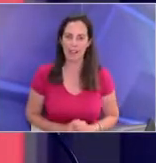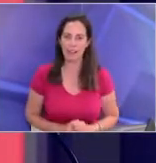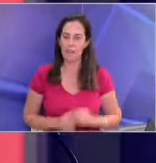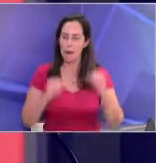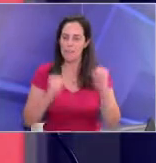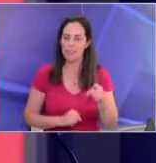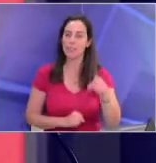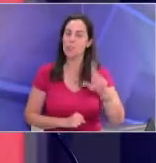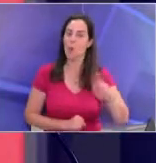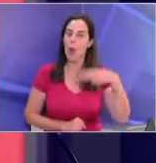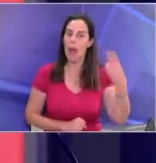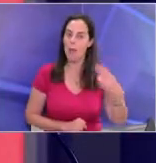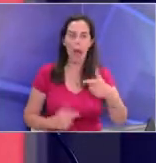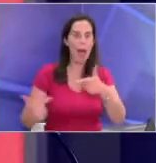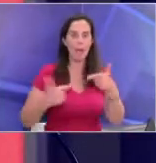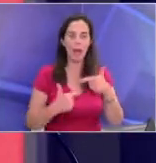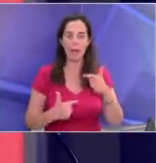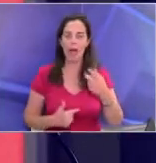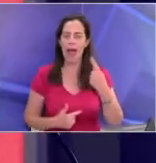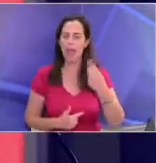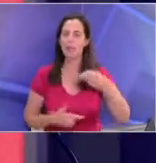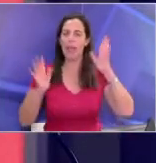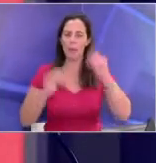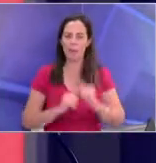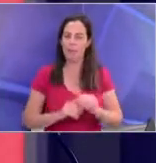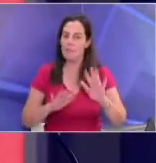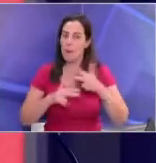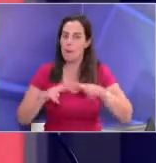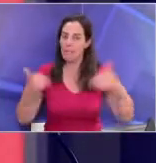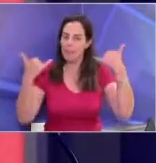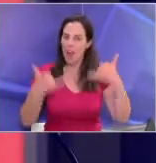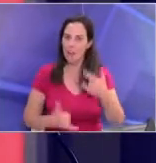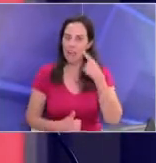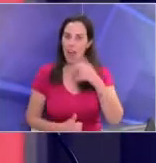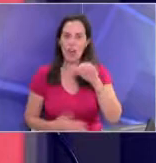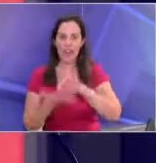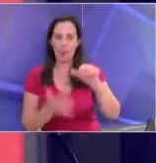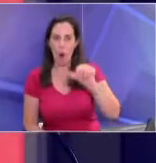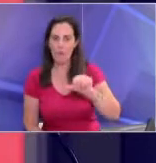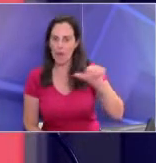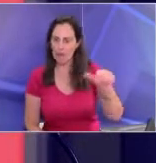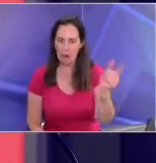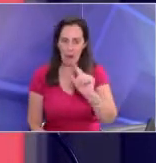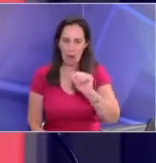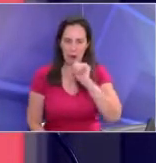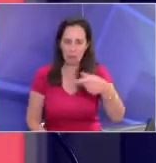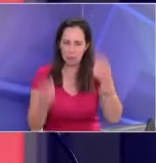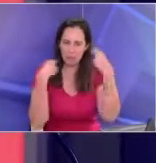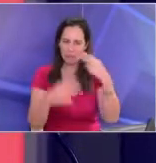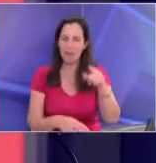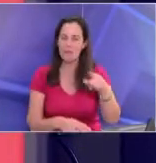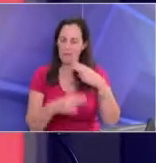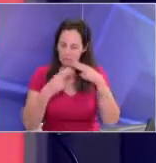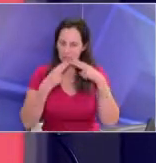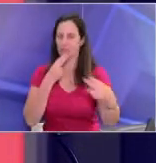שלו. זו יכולה להיות המלחמה האחת יותר מדי. ולפי מצב העניינים נראה שאופירה הסייג אינה מתכוונת לסגת והיא